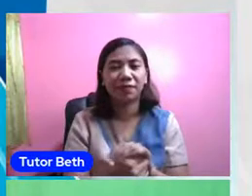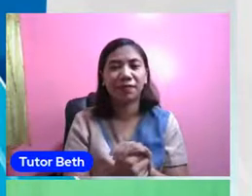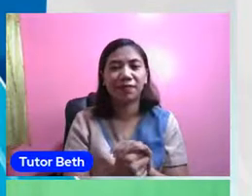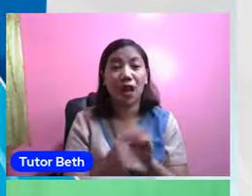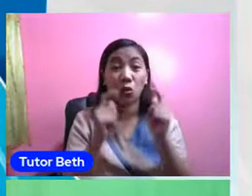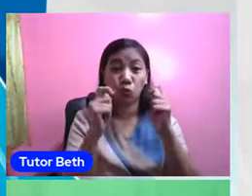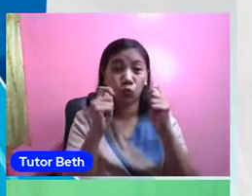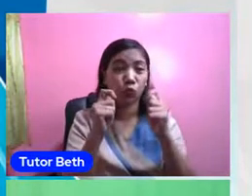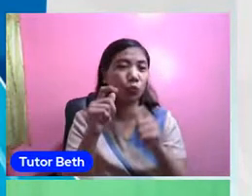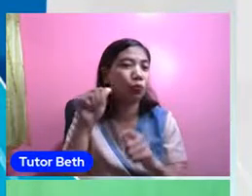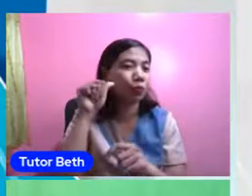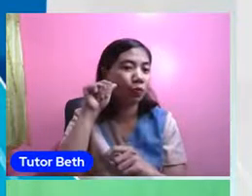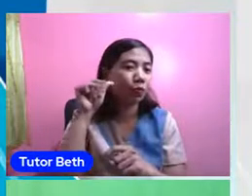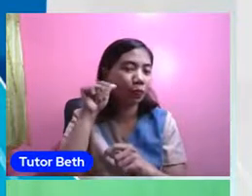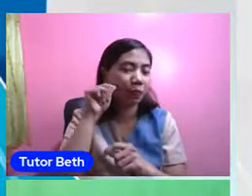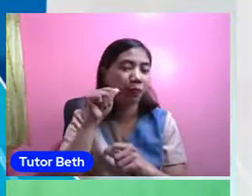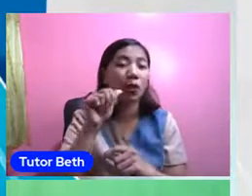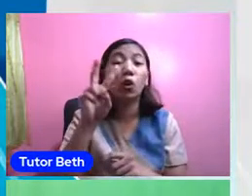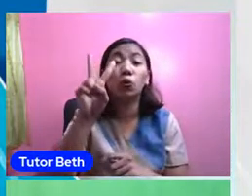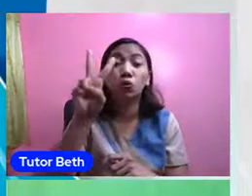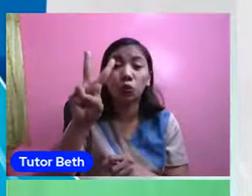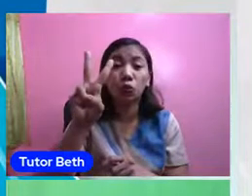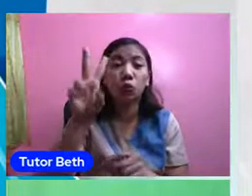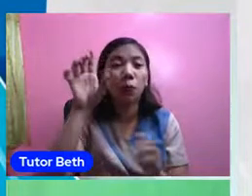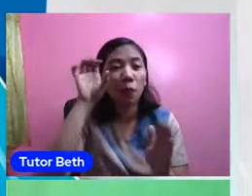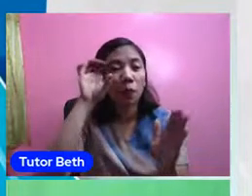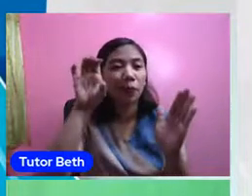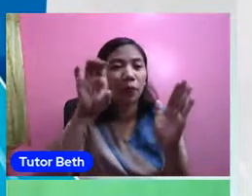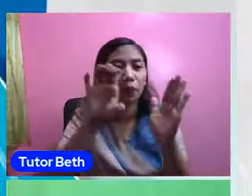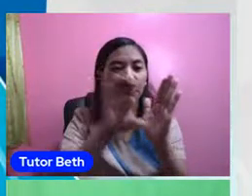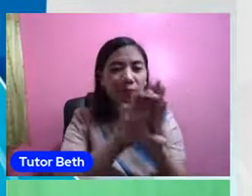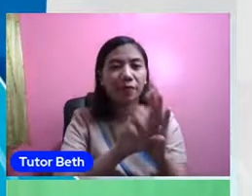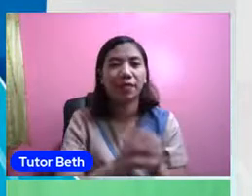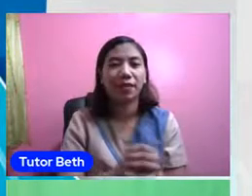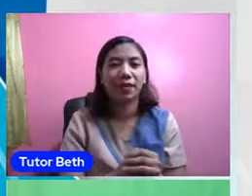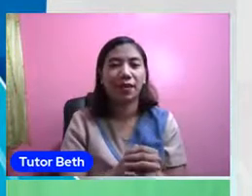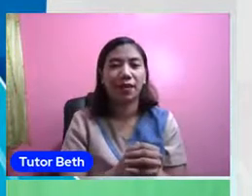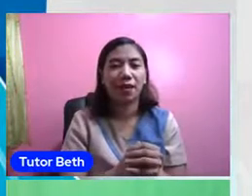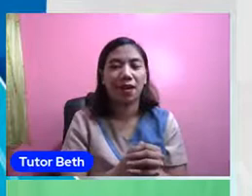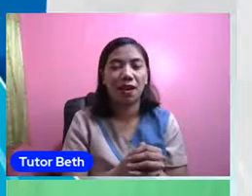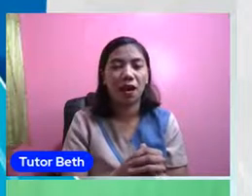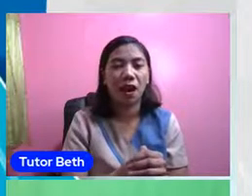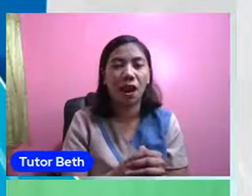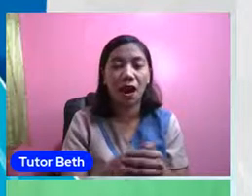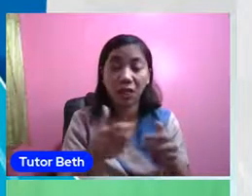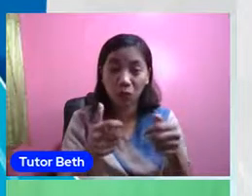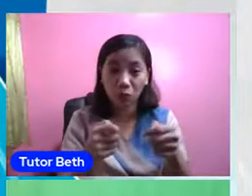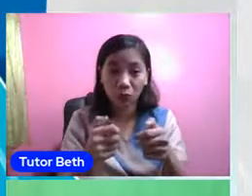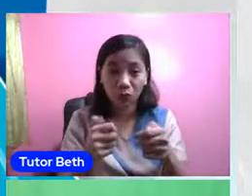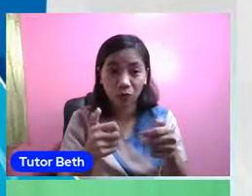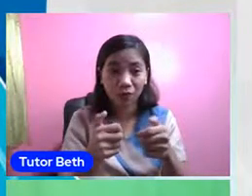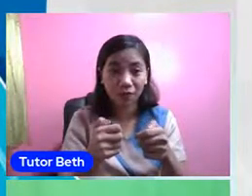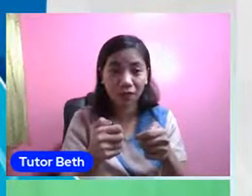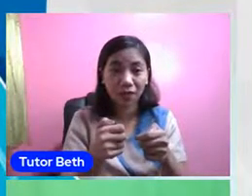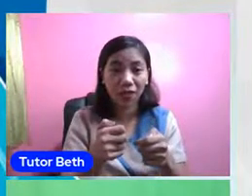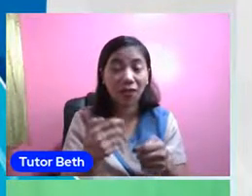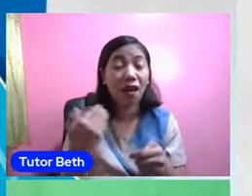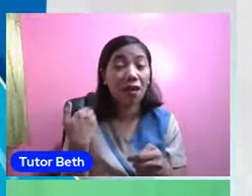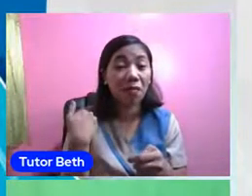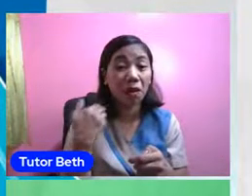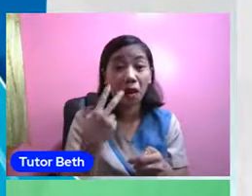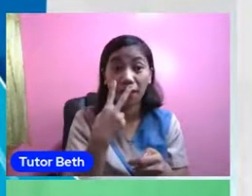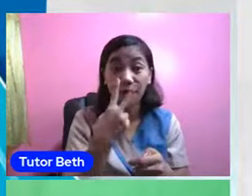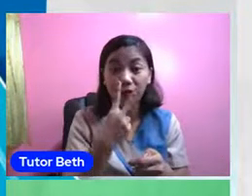Sige nga. Yung dalawang larawan, sabihin nyo, i-comment down nyo nga dyan kung ano yung nakikita nyo. Okay. Sabi ni